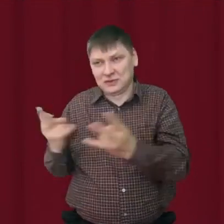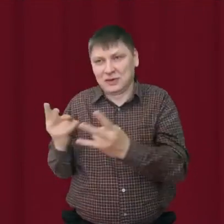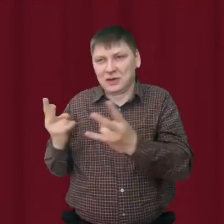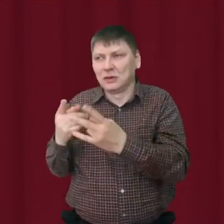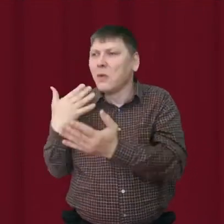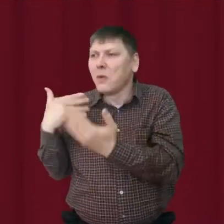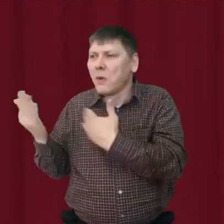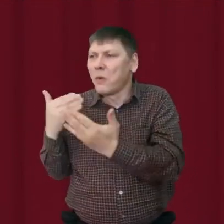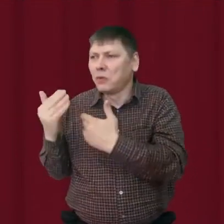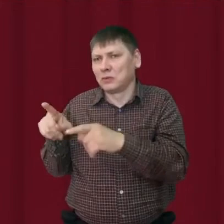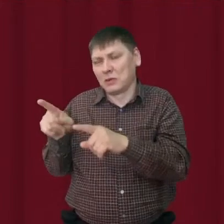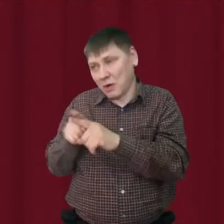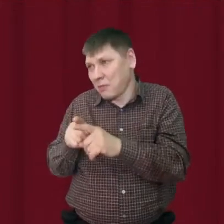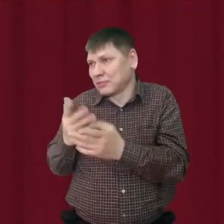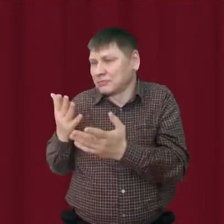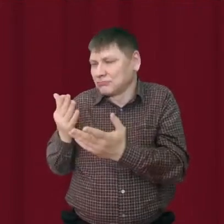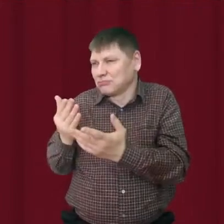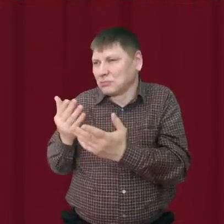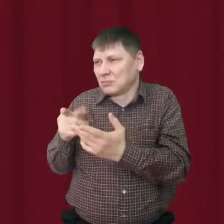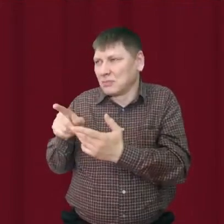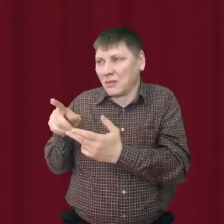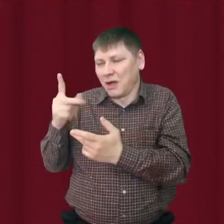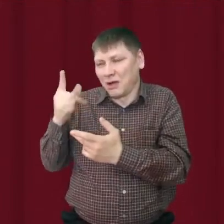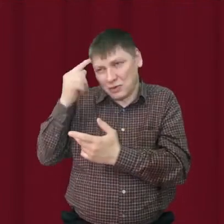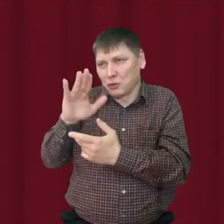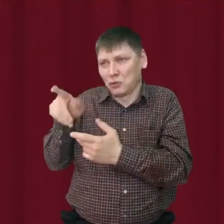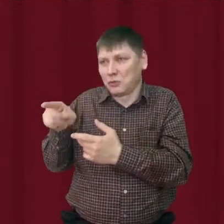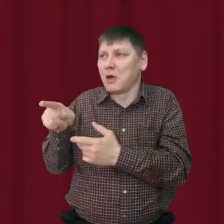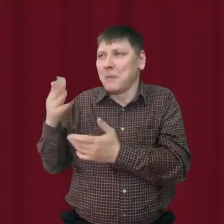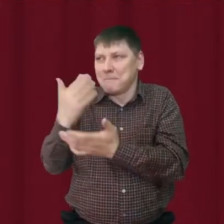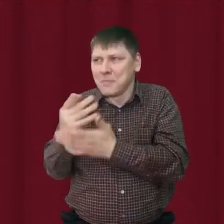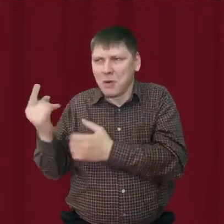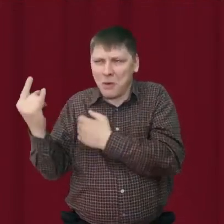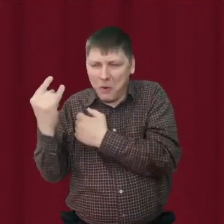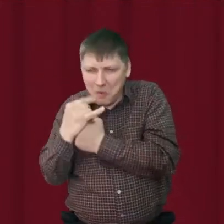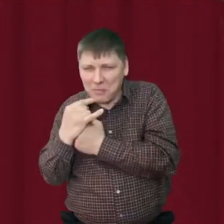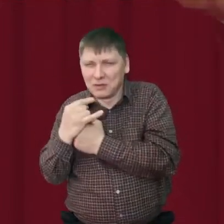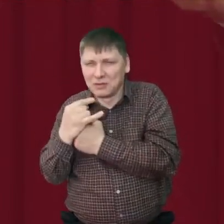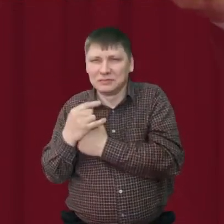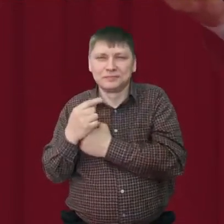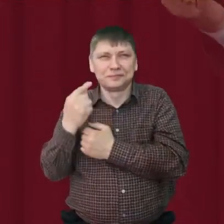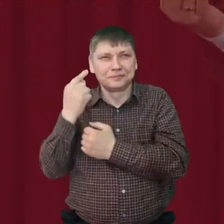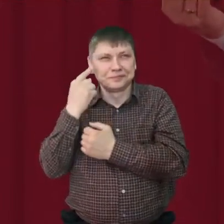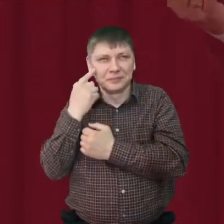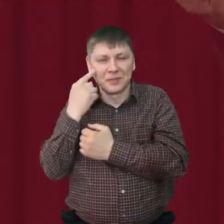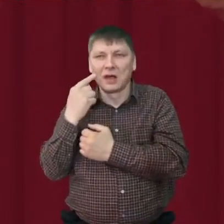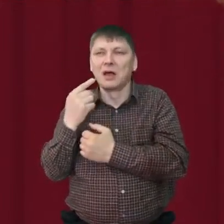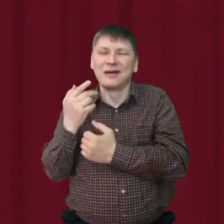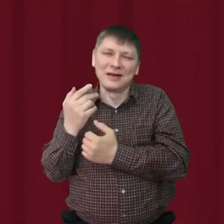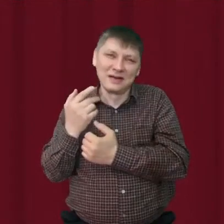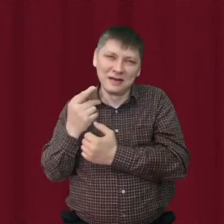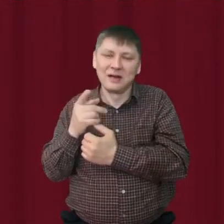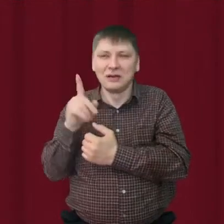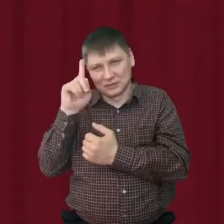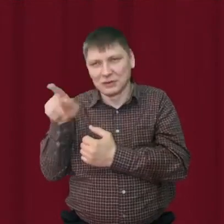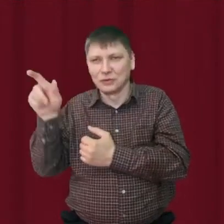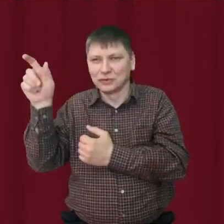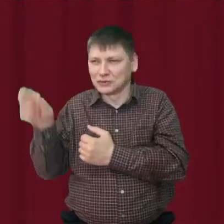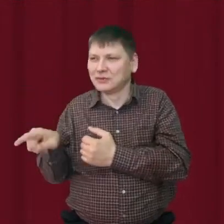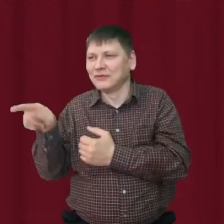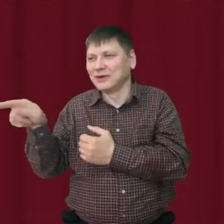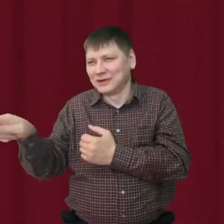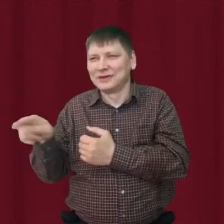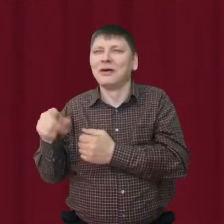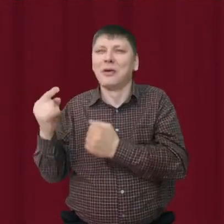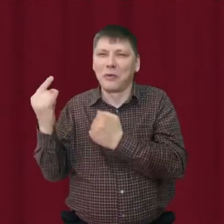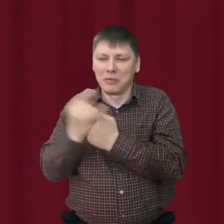нему с искренним, чистым сердцем, даже когда его где-то обманывают. Но опять же, даже если он пострадал, вот это свойство любви